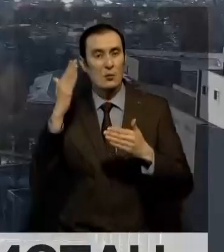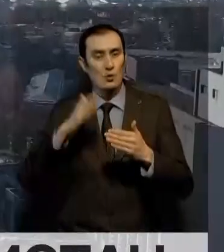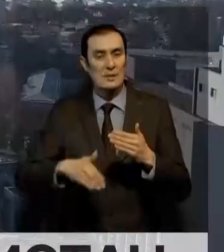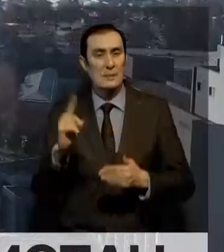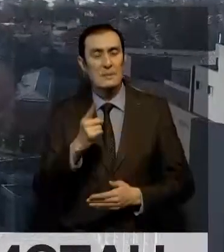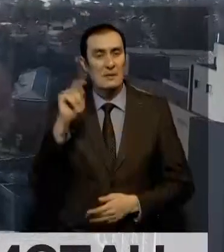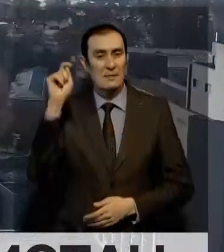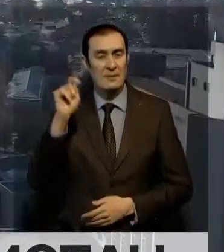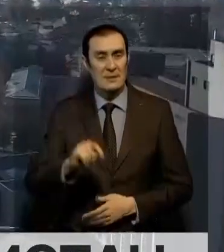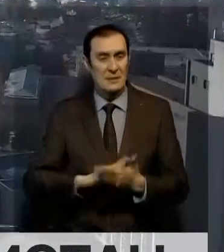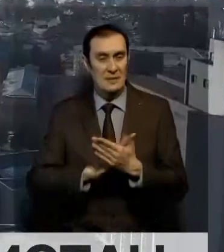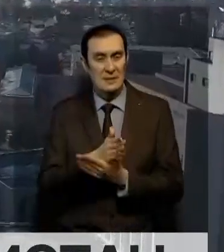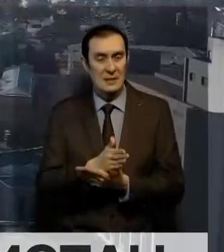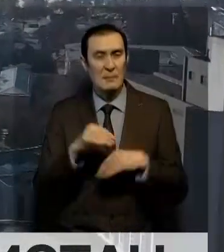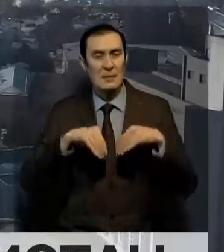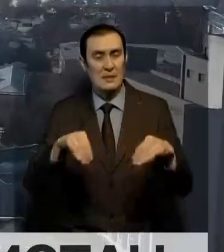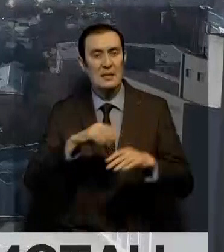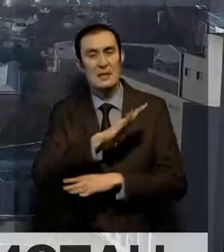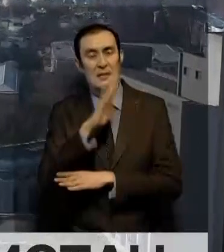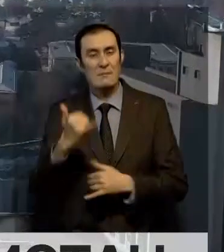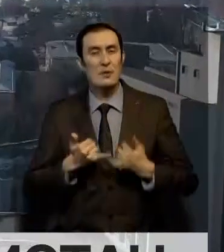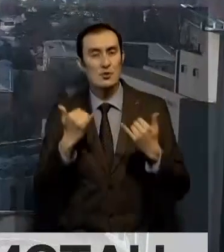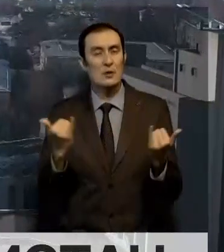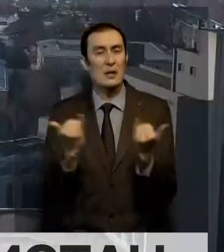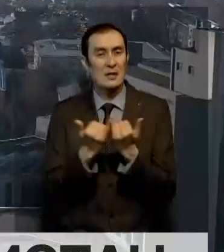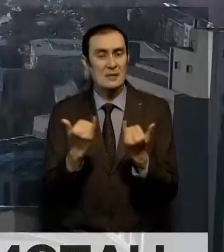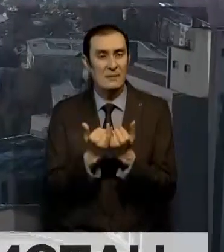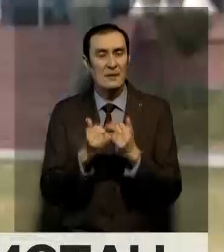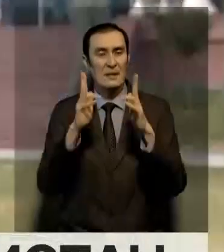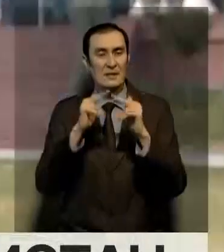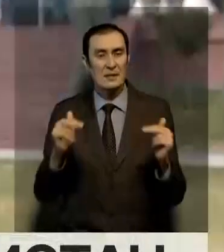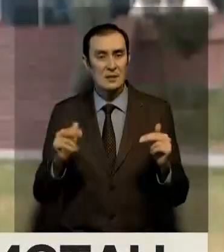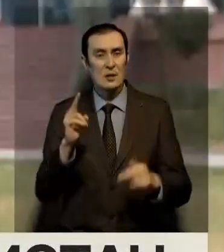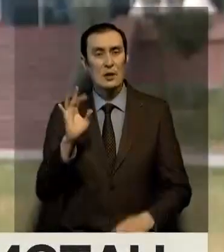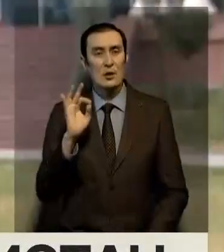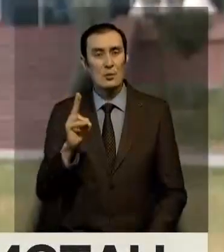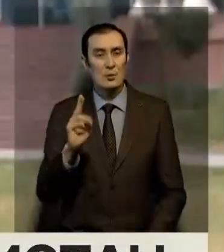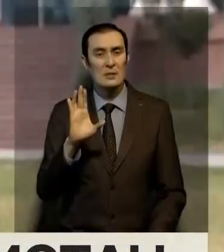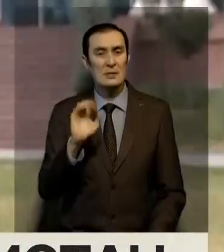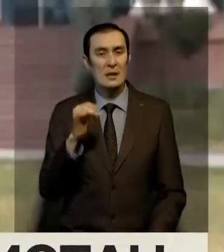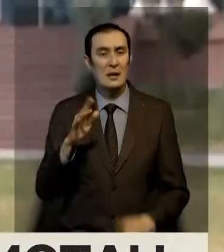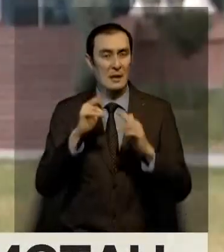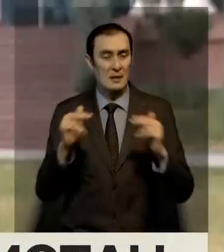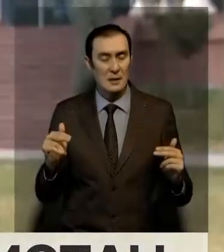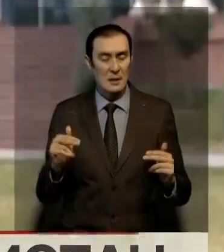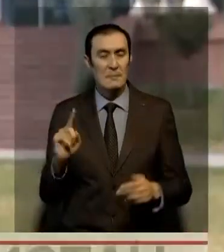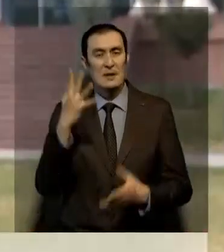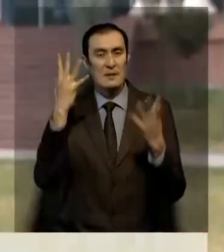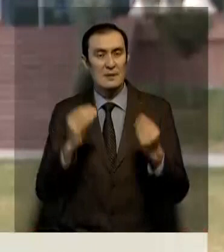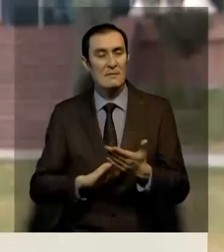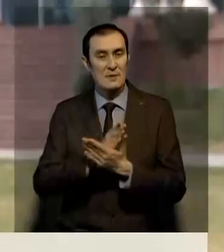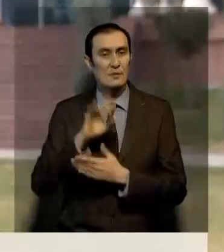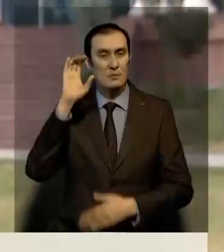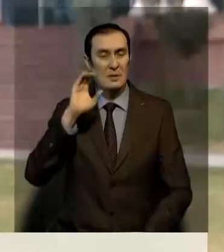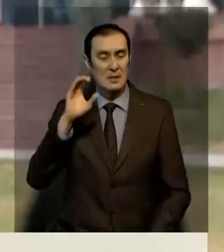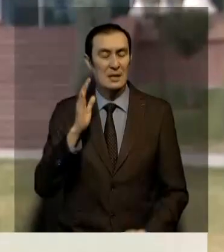визита посадкой дерева на аллее почетных гостей в резиденции Коксарай. Первый день госвизита Касым-Жомарта Токаева в